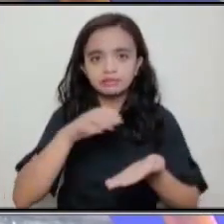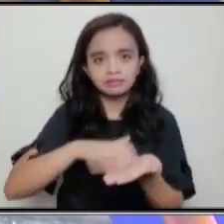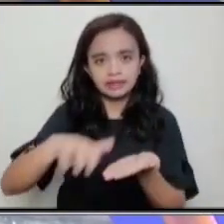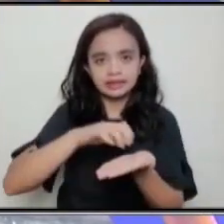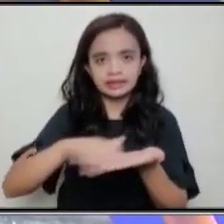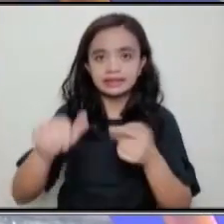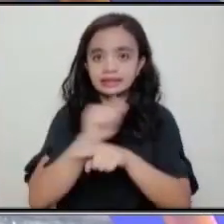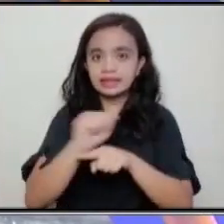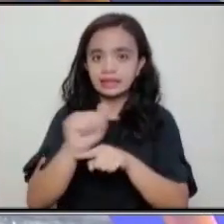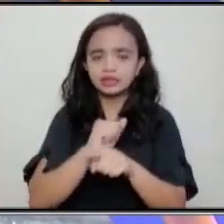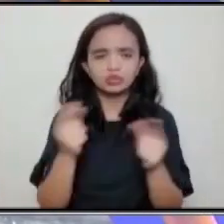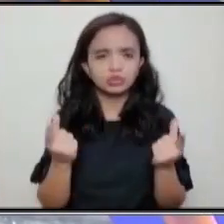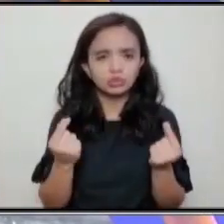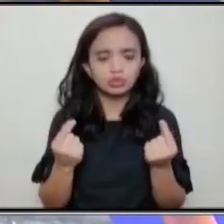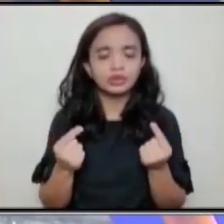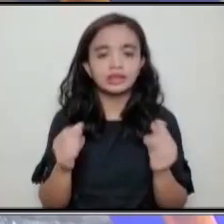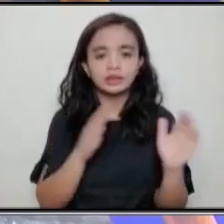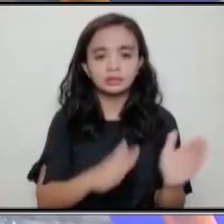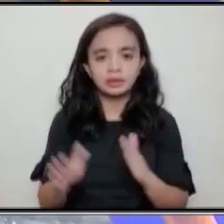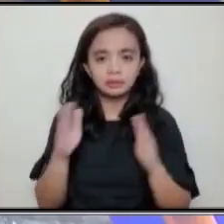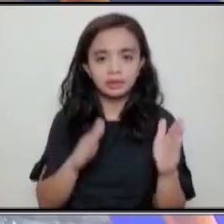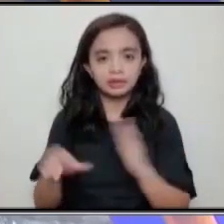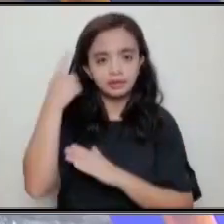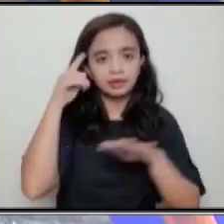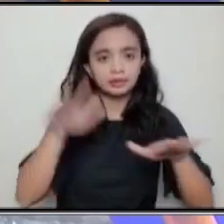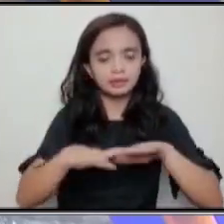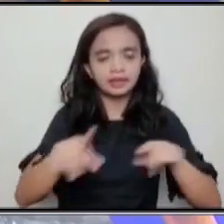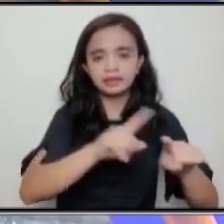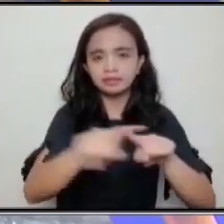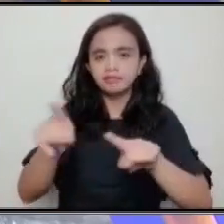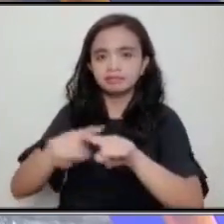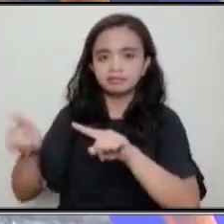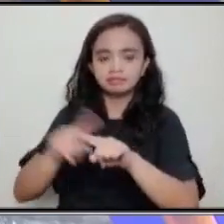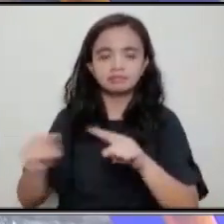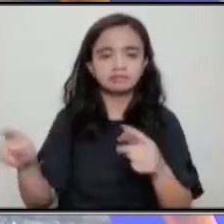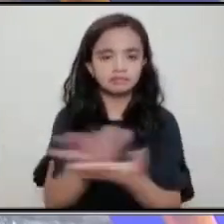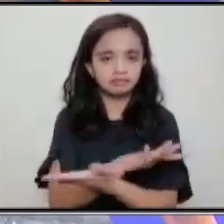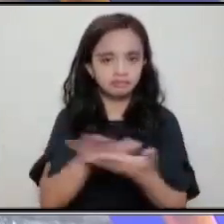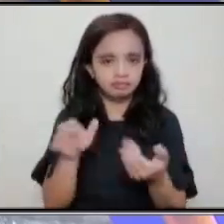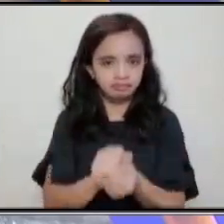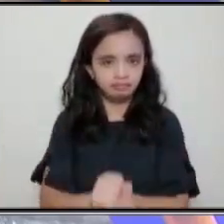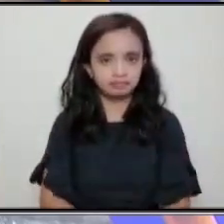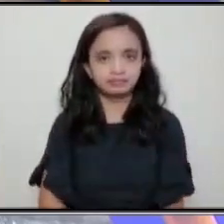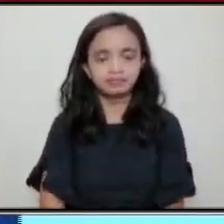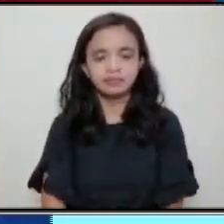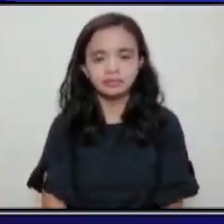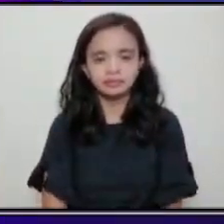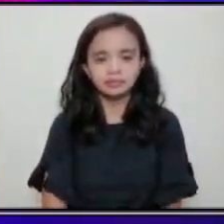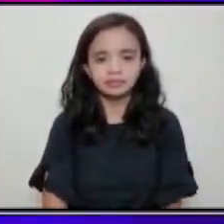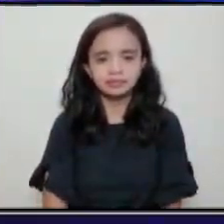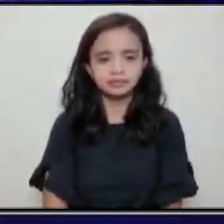ang lindol at iba pang kalamidad. Ang detalye sa report ni Patrick De Jesus.